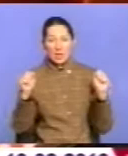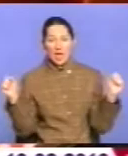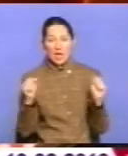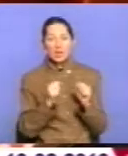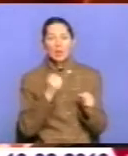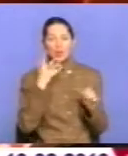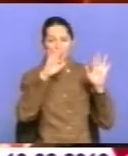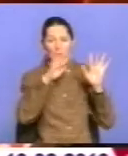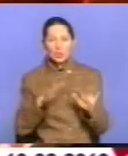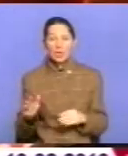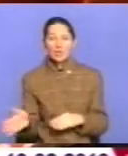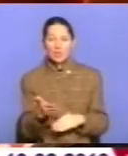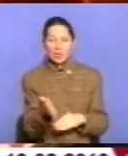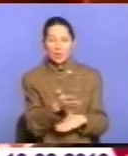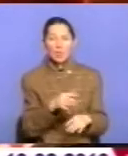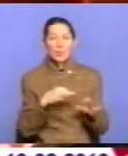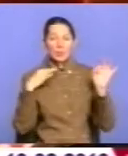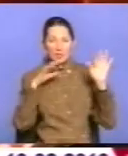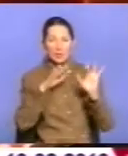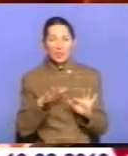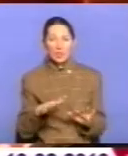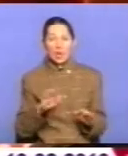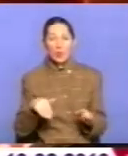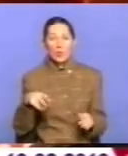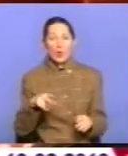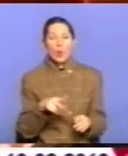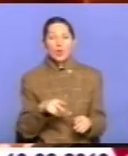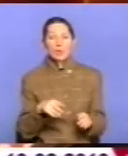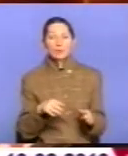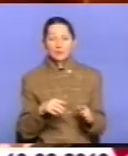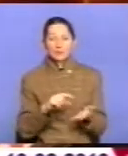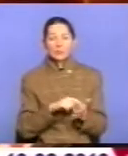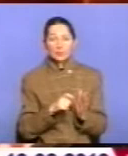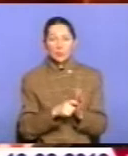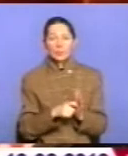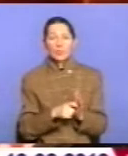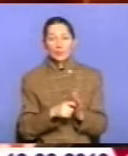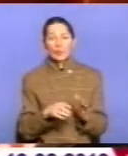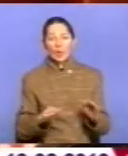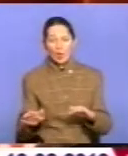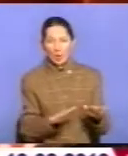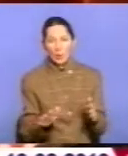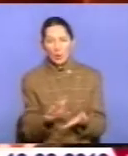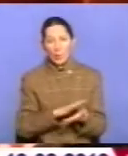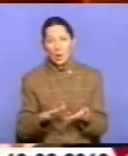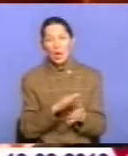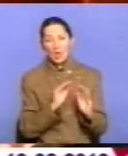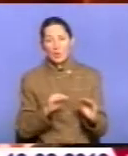сніг. Потім приходимо в розташування, прибираємо, все застеляємо. Після того